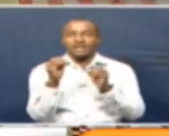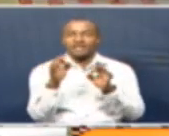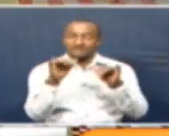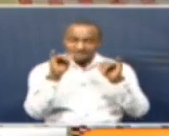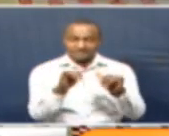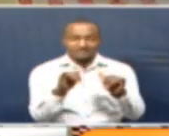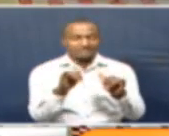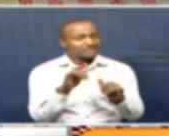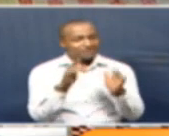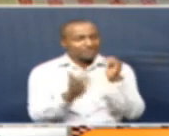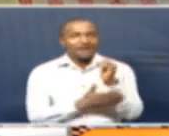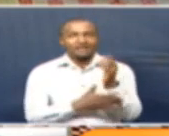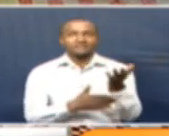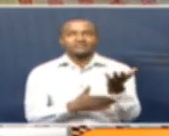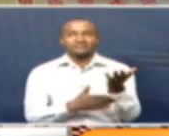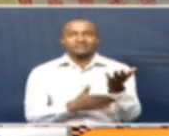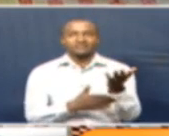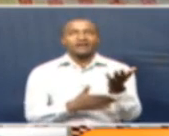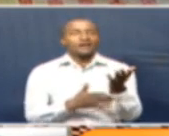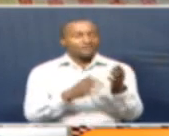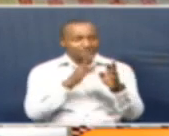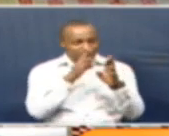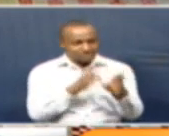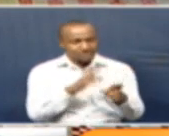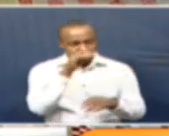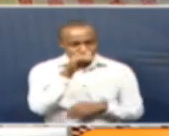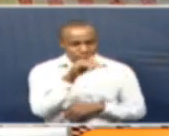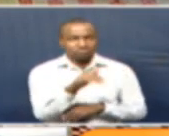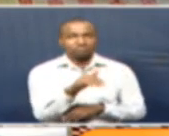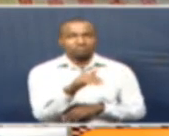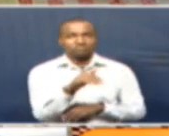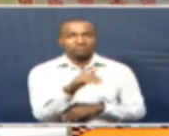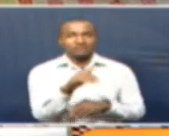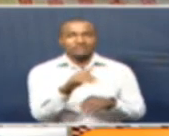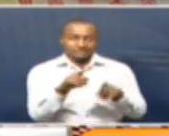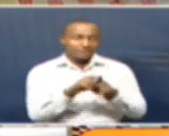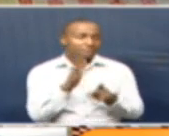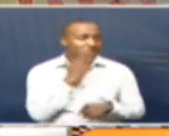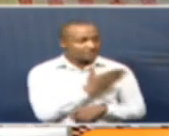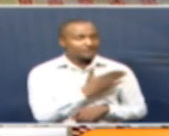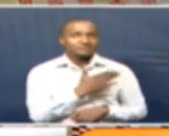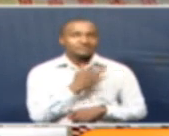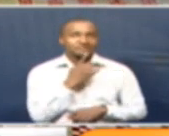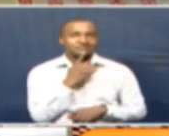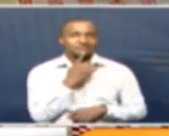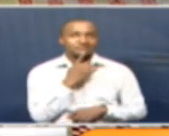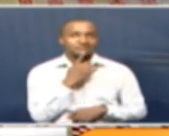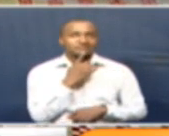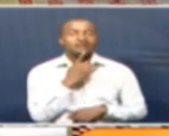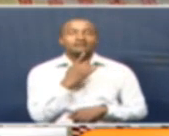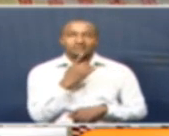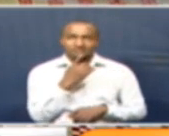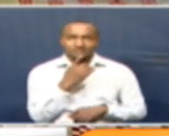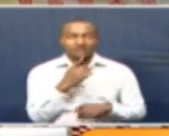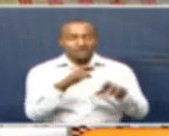pale inaudhi, itakuja kuchukua ile heshima, itashuka, unaona? Sasa unapata kama vile mamangu amesema hapa, amesema yani unapata mtu ana chumba moja,